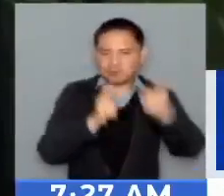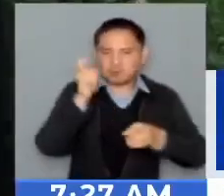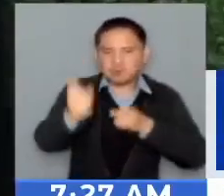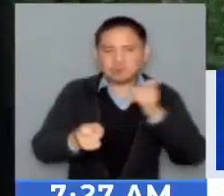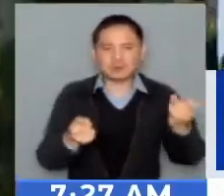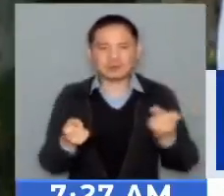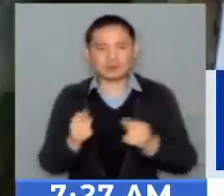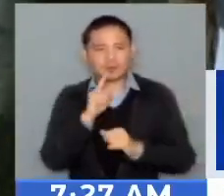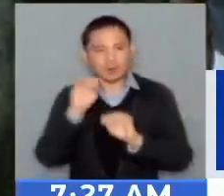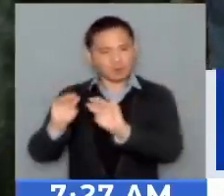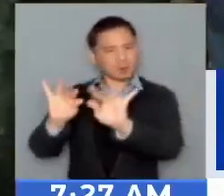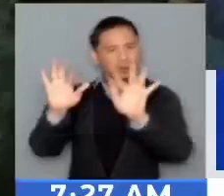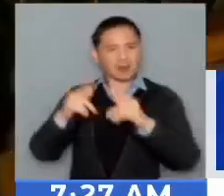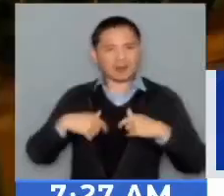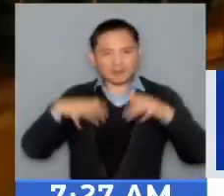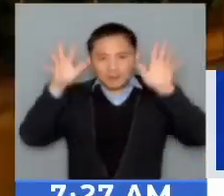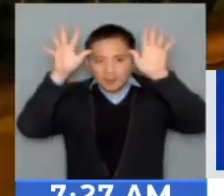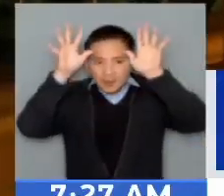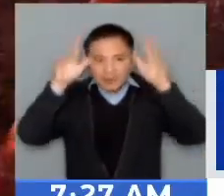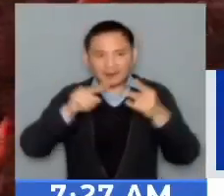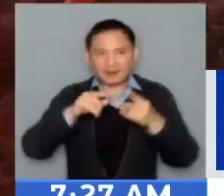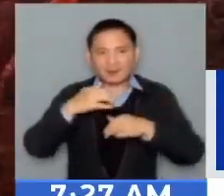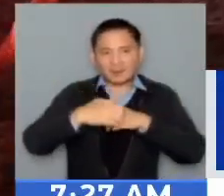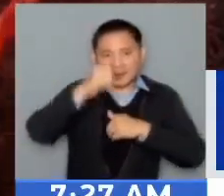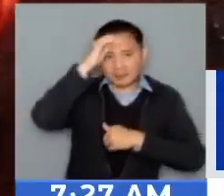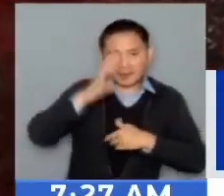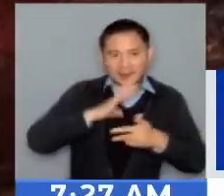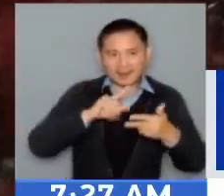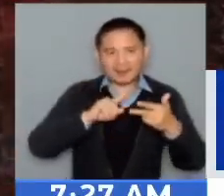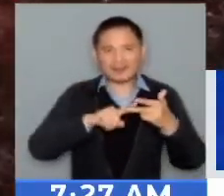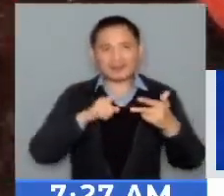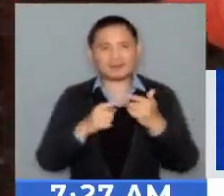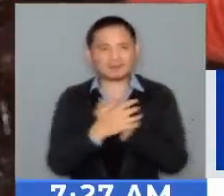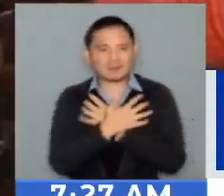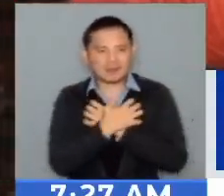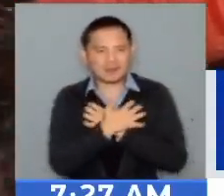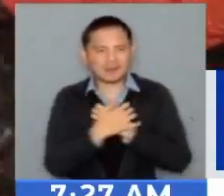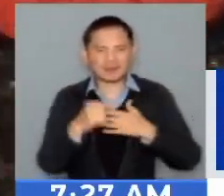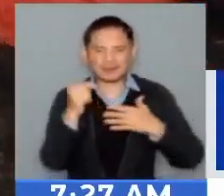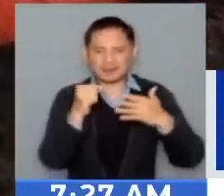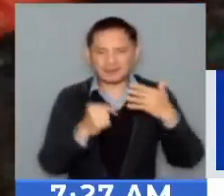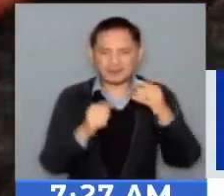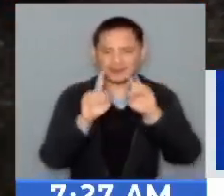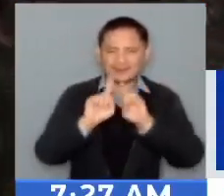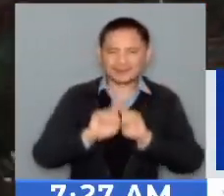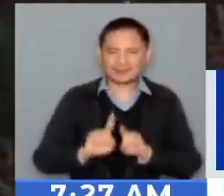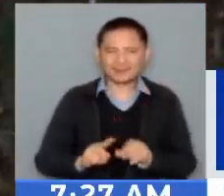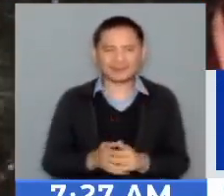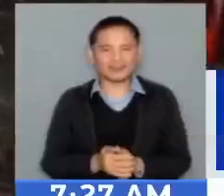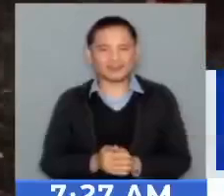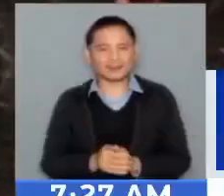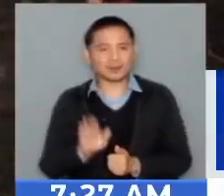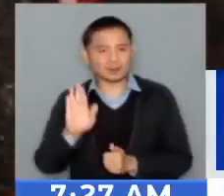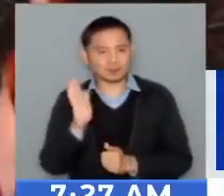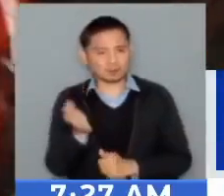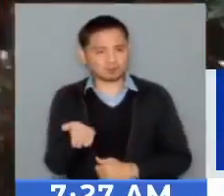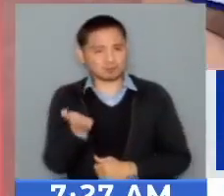reindeer, gingerbread man at teddy bear. Dagdag din ay pinagmamalaki nilang produkto na Habing